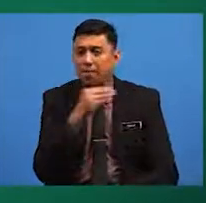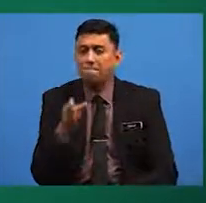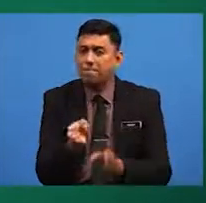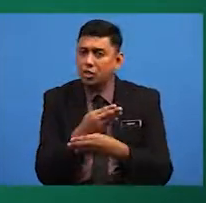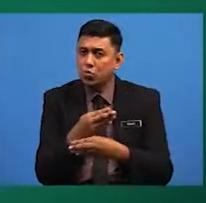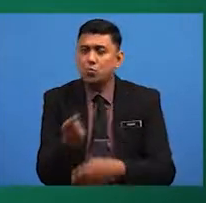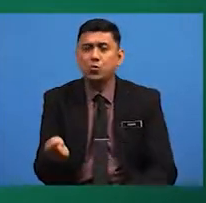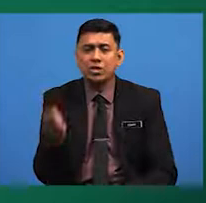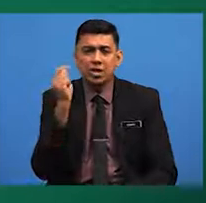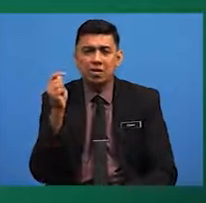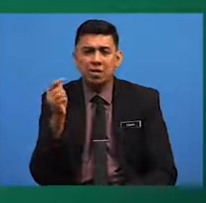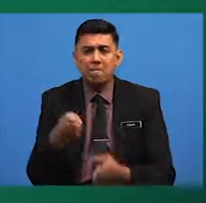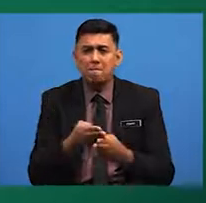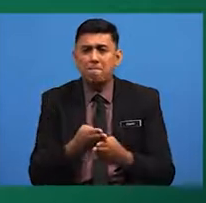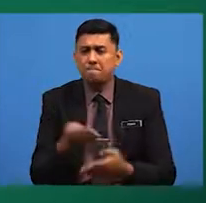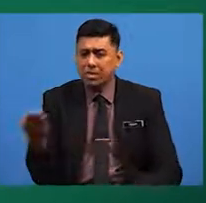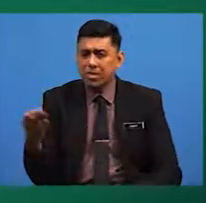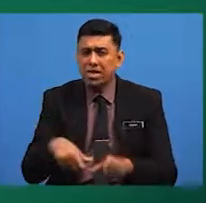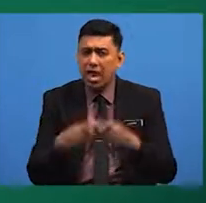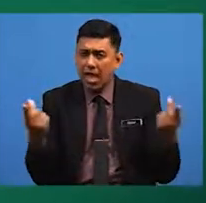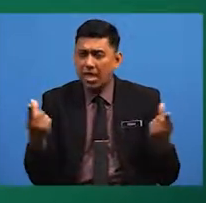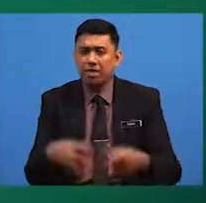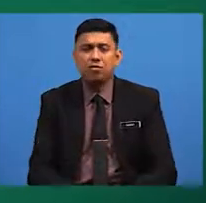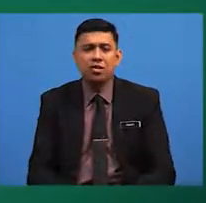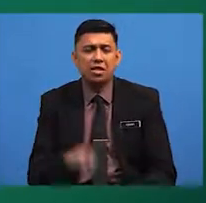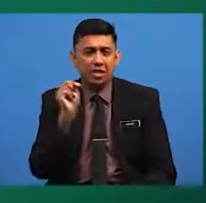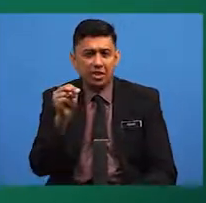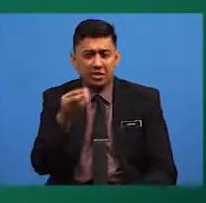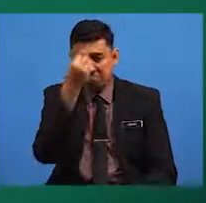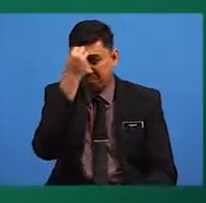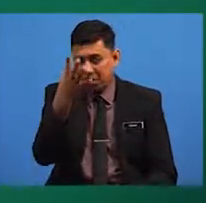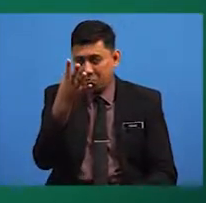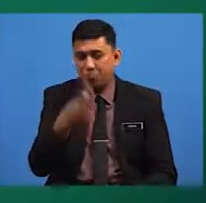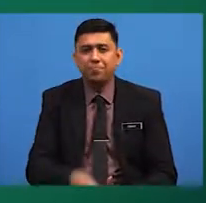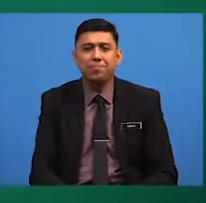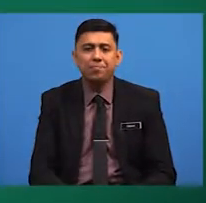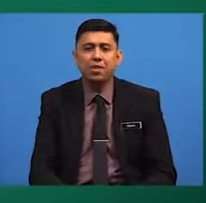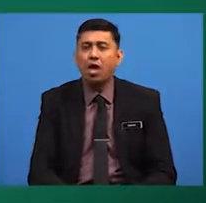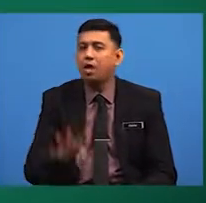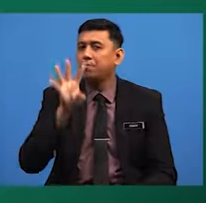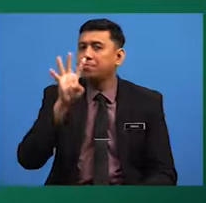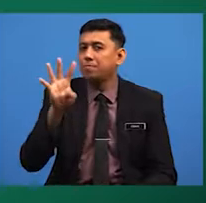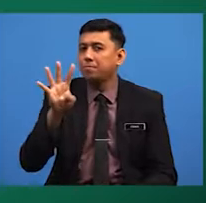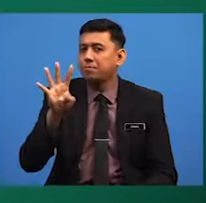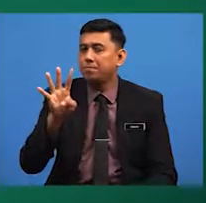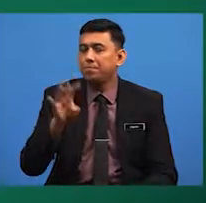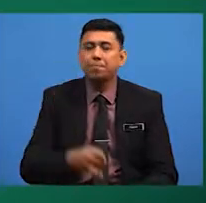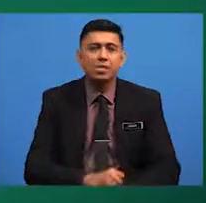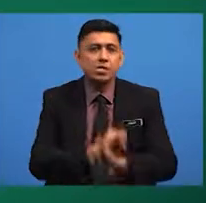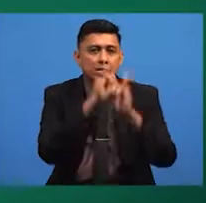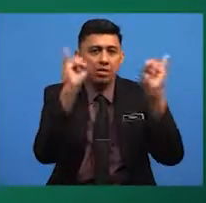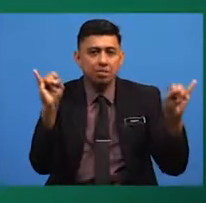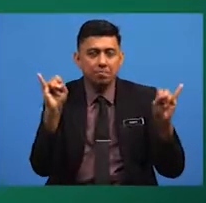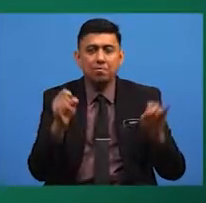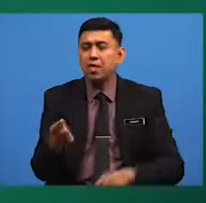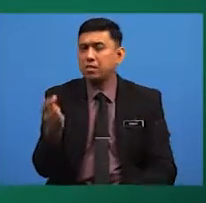adalah suatu benda yang berbeza mode-mode nanti juga akan Jelaskan keempat menjelaskan